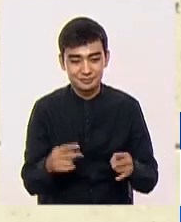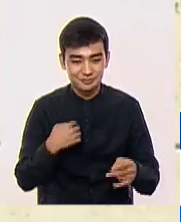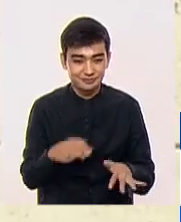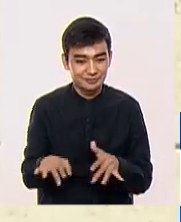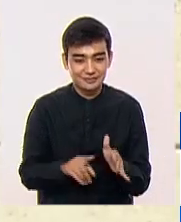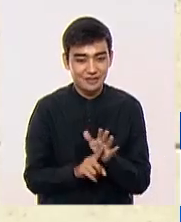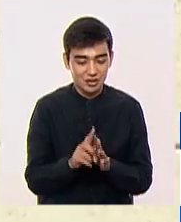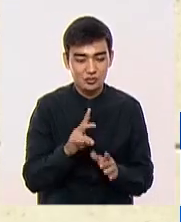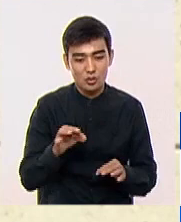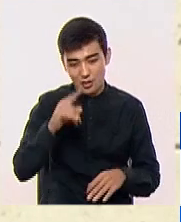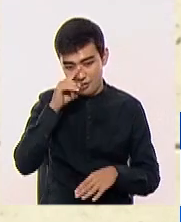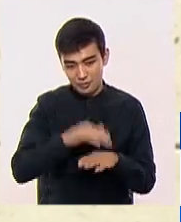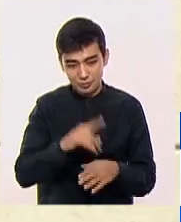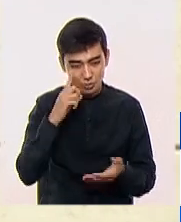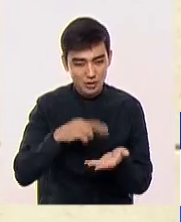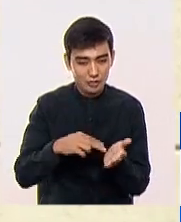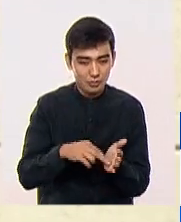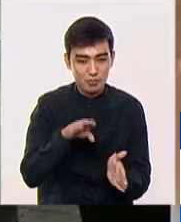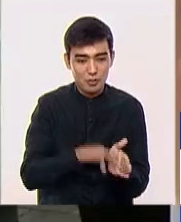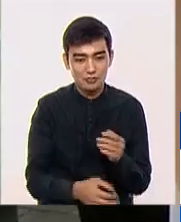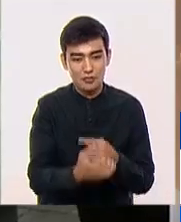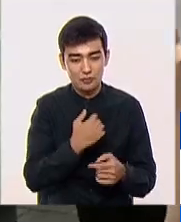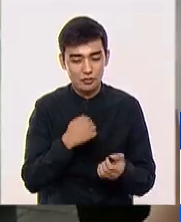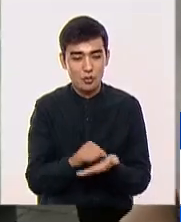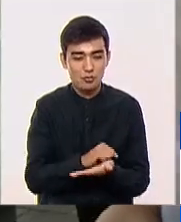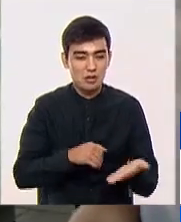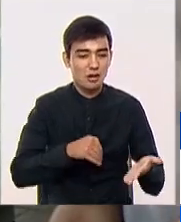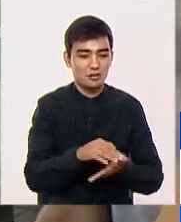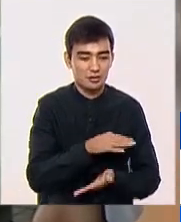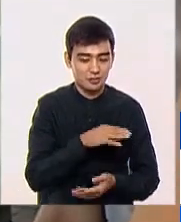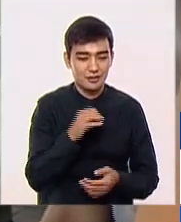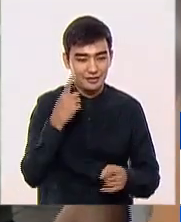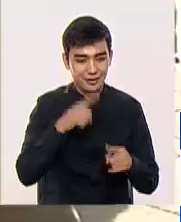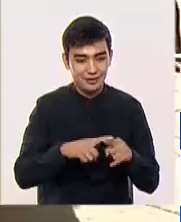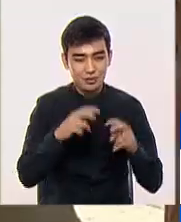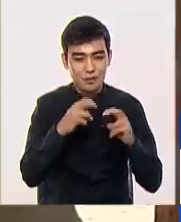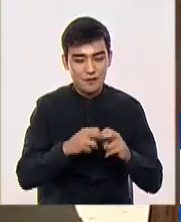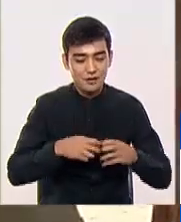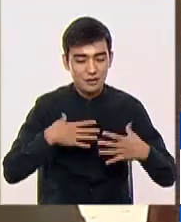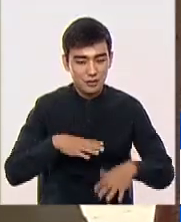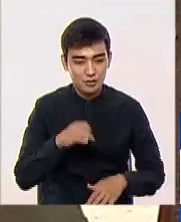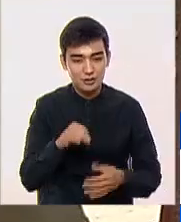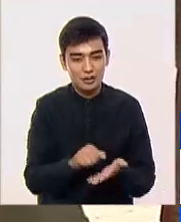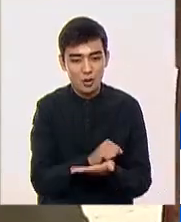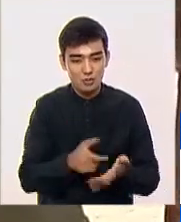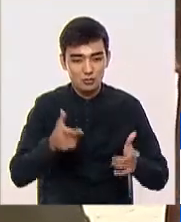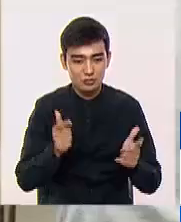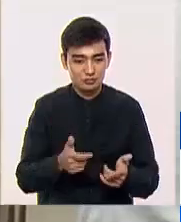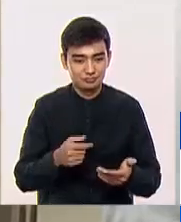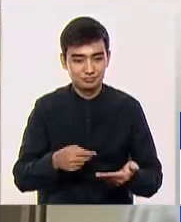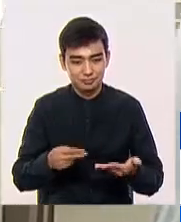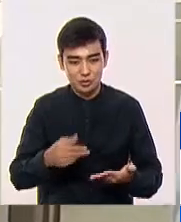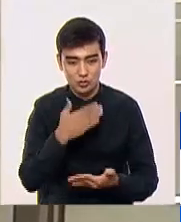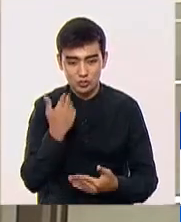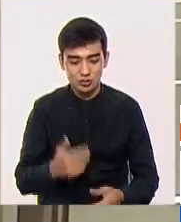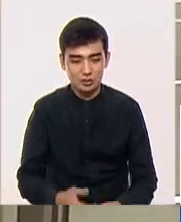кіріскен. Алайда әкімдік сәулет жоспары тапсырмасы туралы құжатты беруден бас тартқан, себеп техникалық бақылау болмаған, құжаттар келісілмеген. Олар